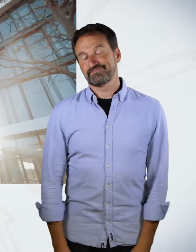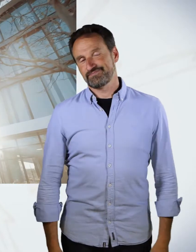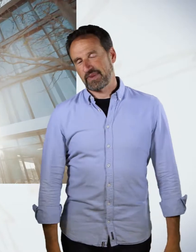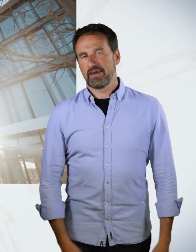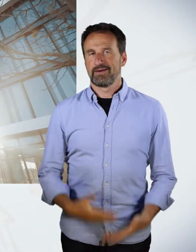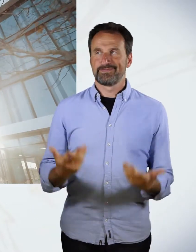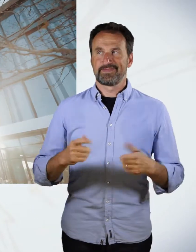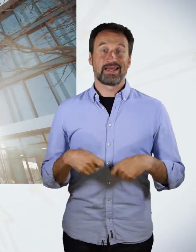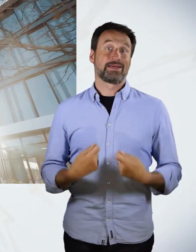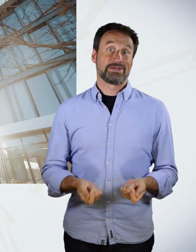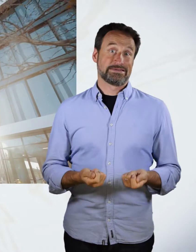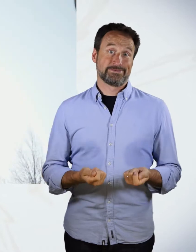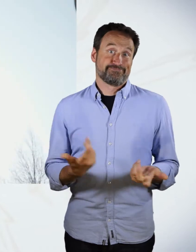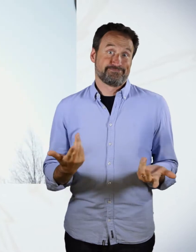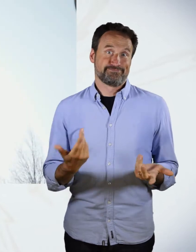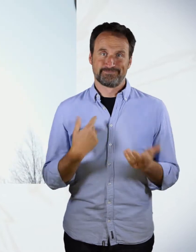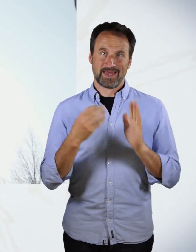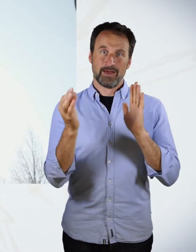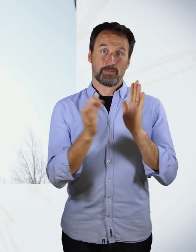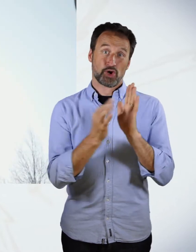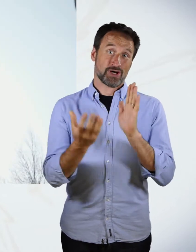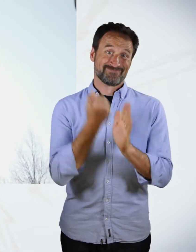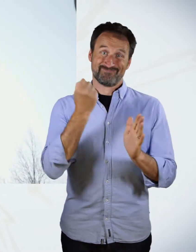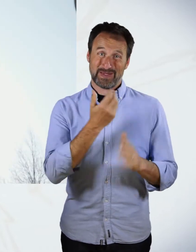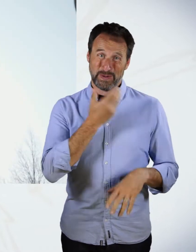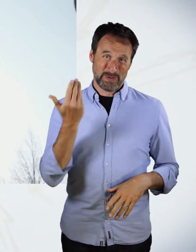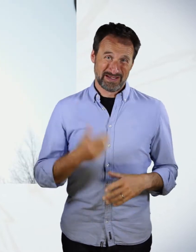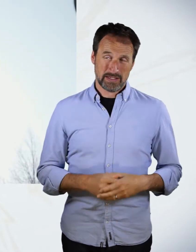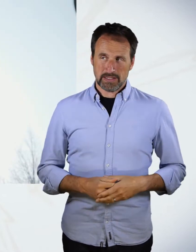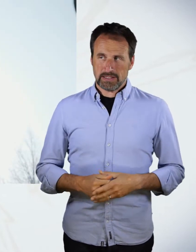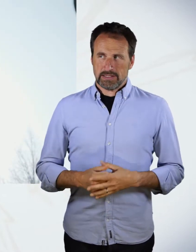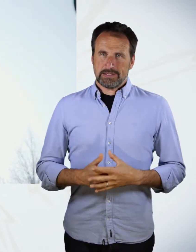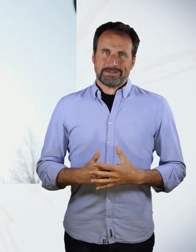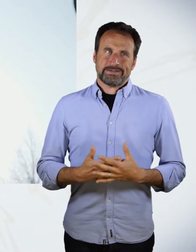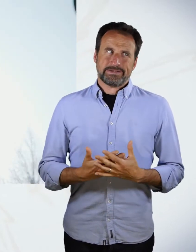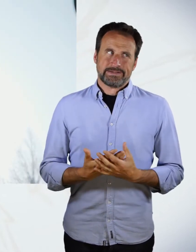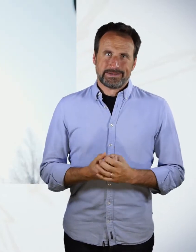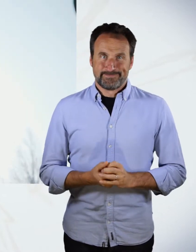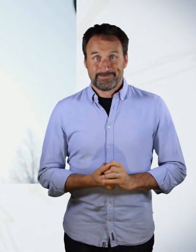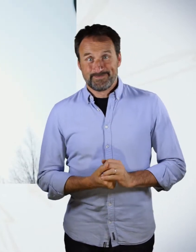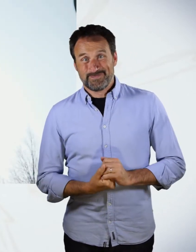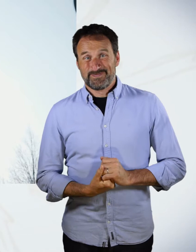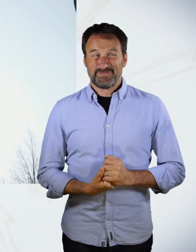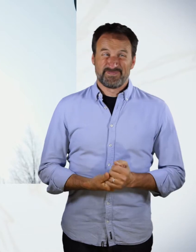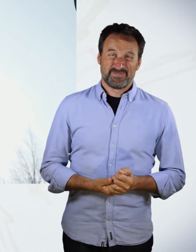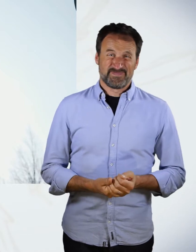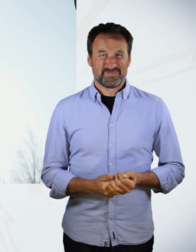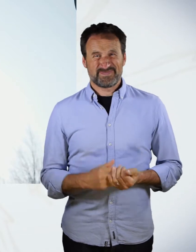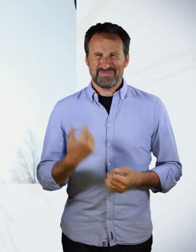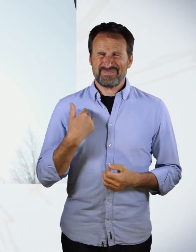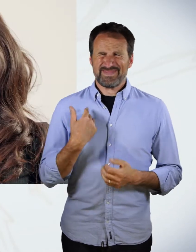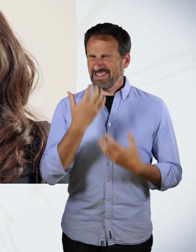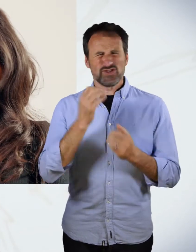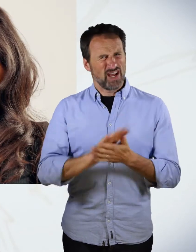Lange Geschichte, kurzer Sinn. Ich habe den Punkt nicht geholt. Ich hoffe, meine Kollegen nehmen es mir nicht so übel. Ich wäre einfach dafür, dass Rampen länger